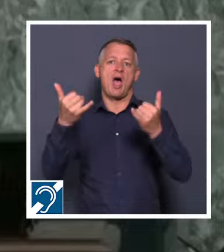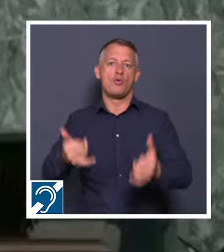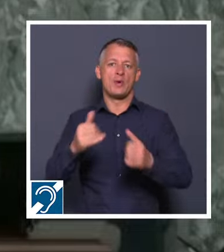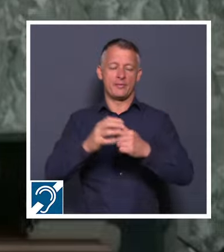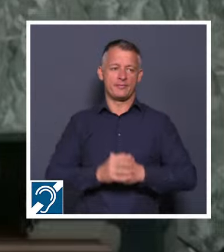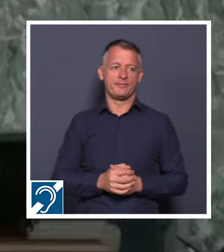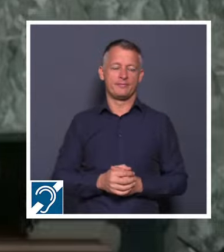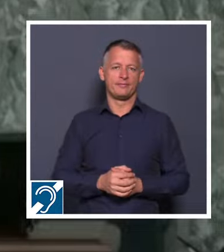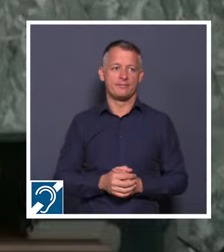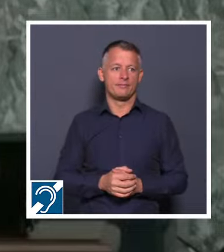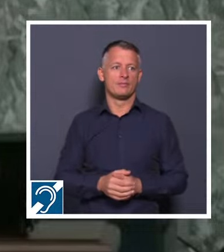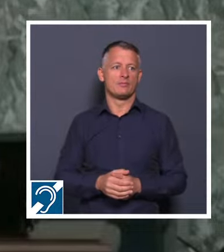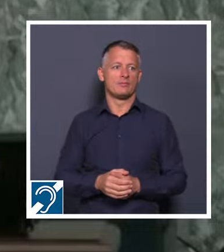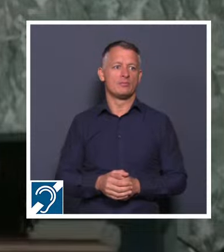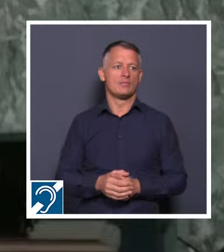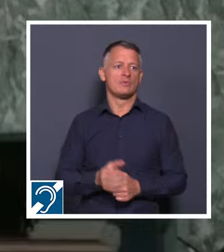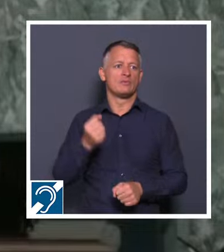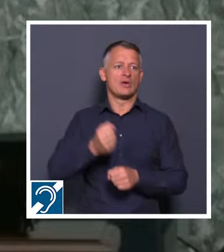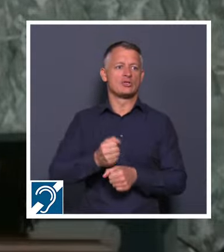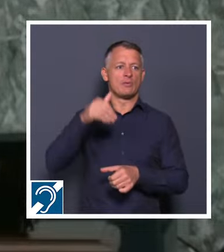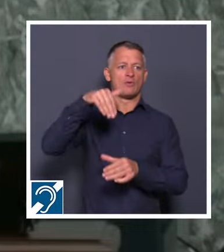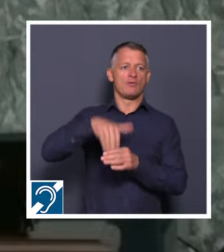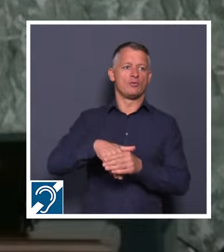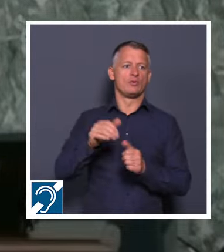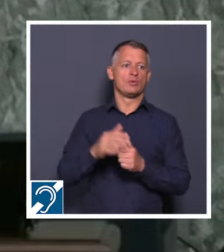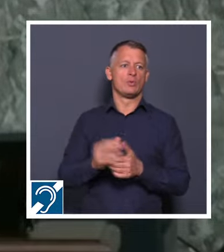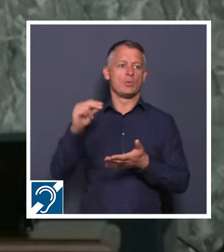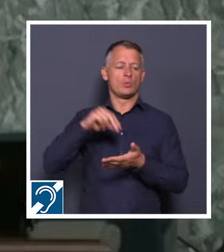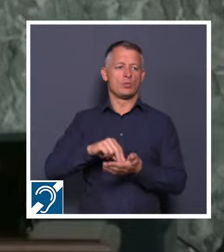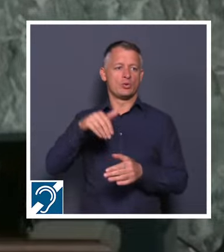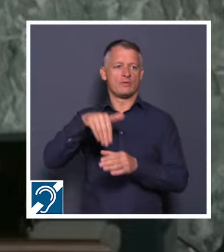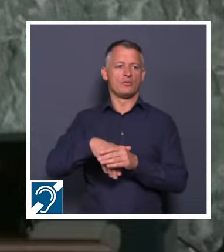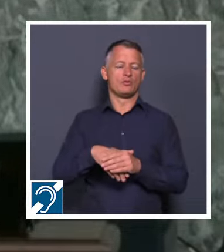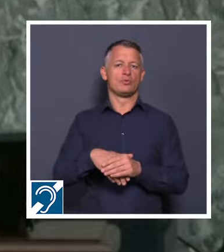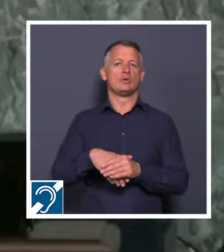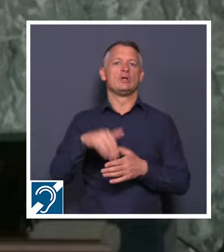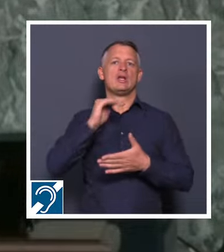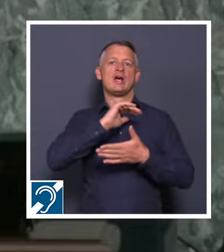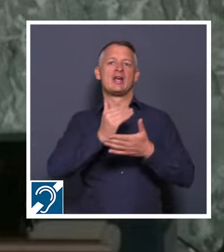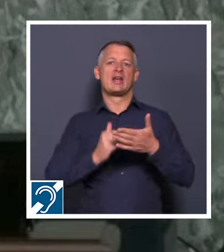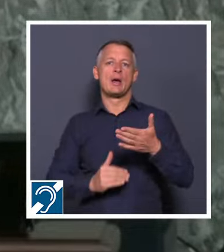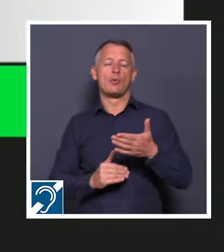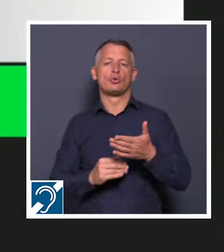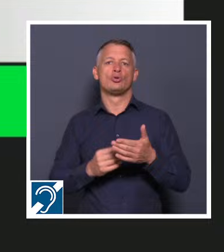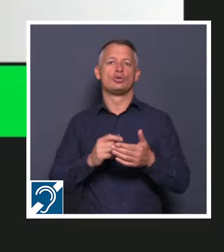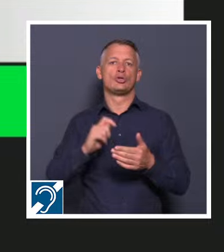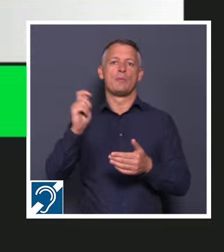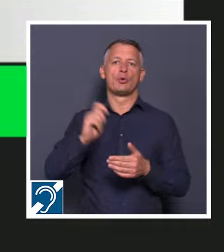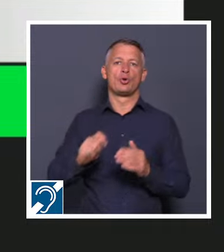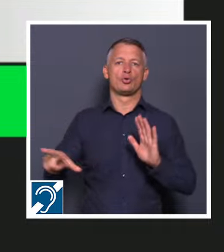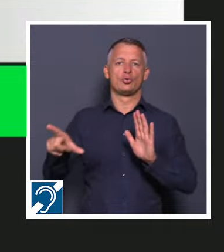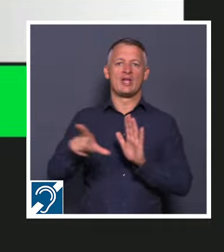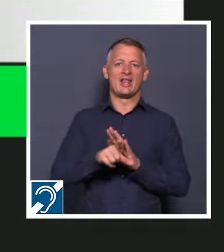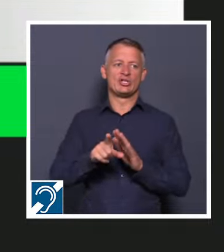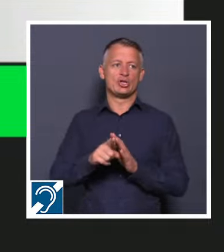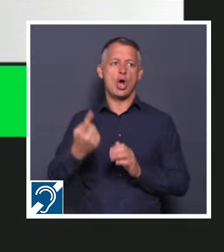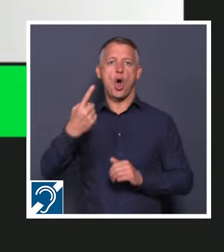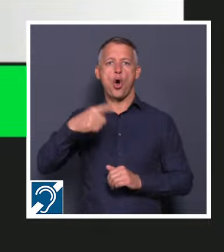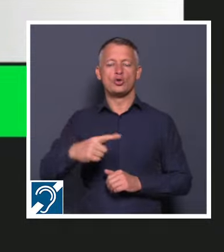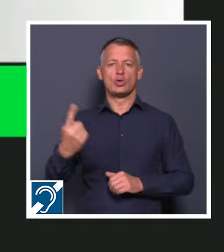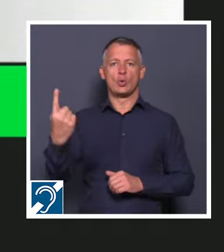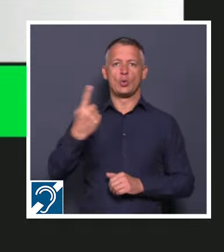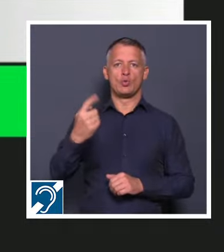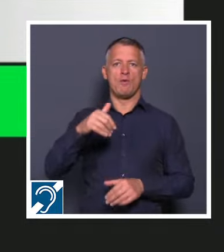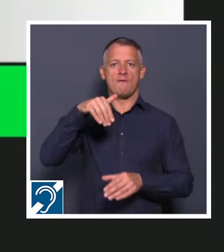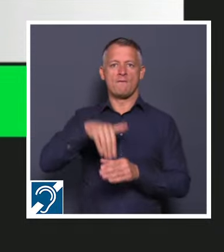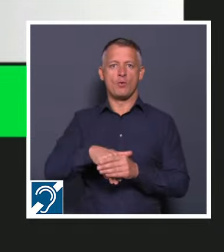Trecem la vot. Supun votului raportul și proiectul de lege. Vot, vă rog. 101